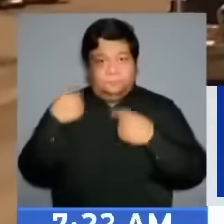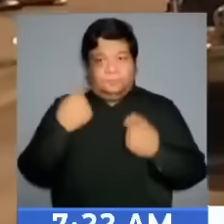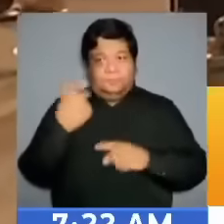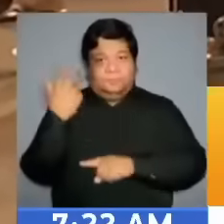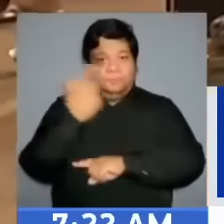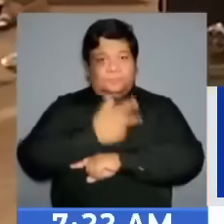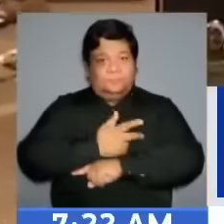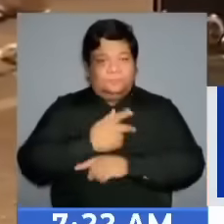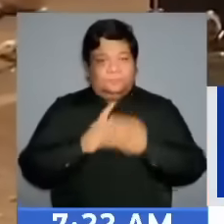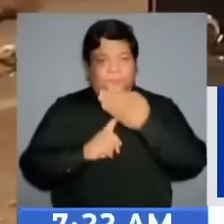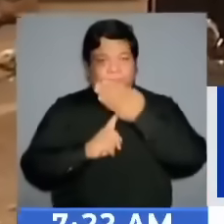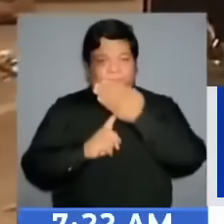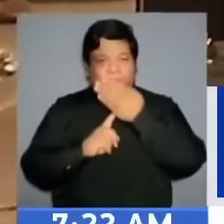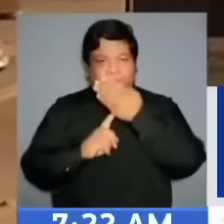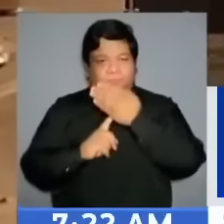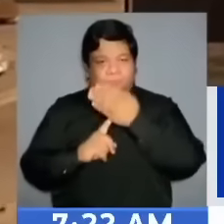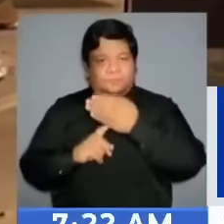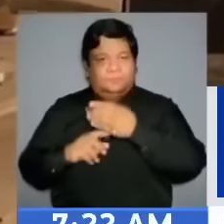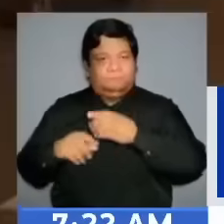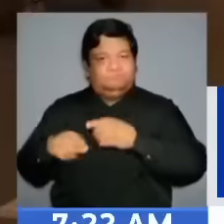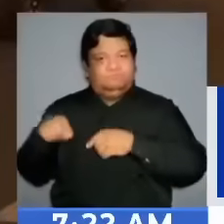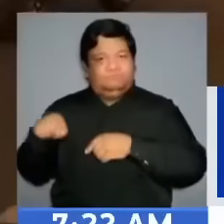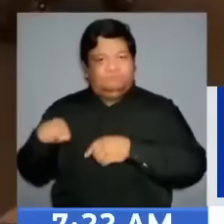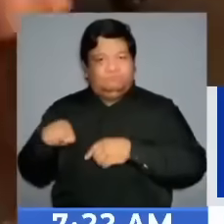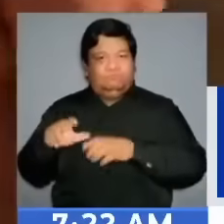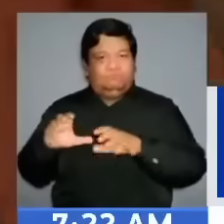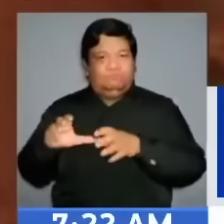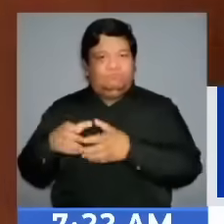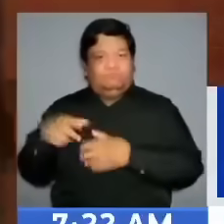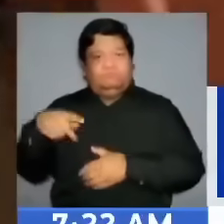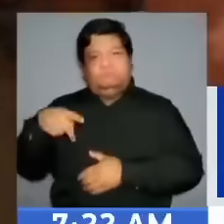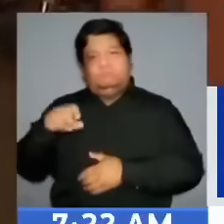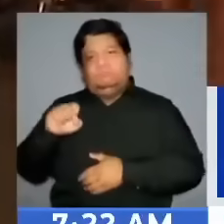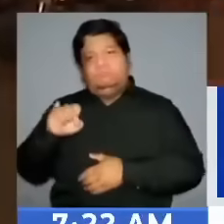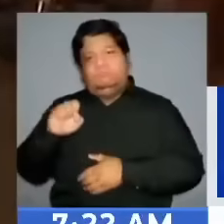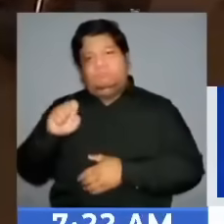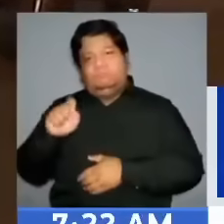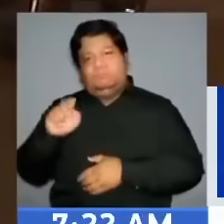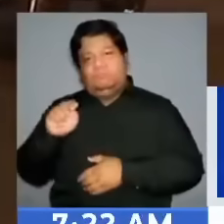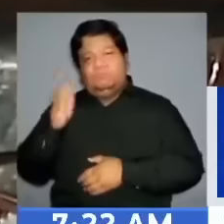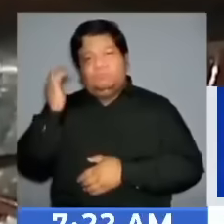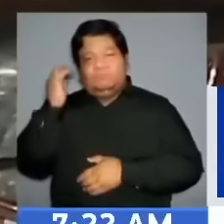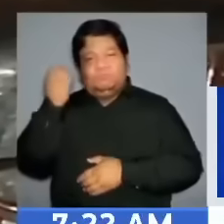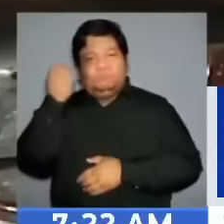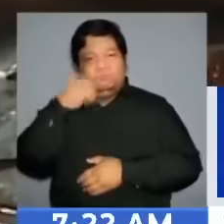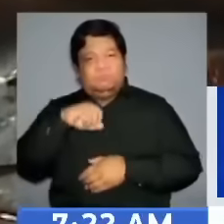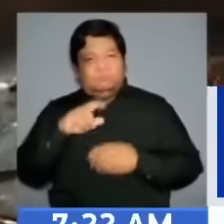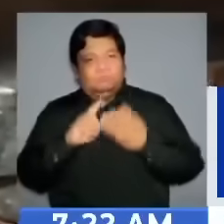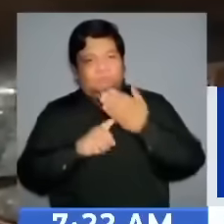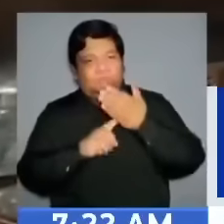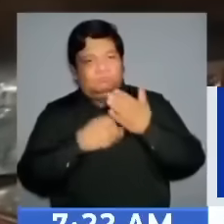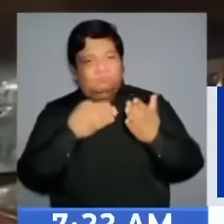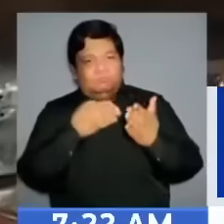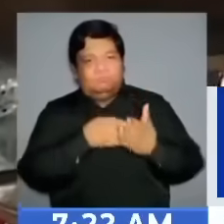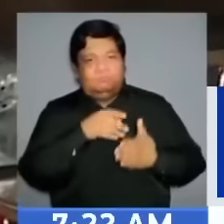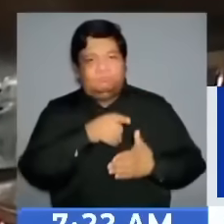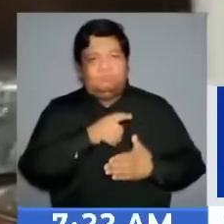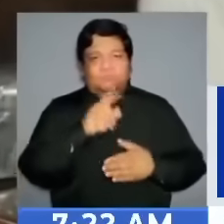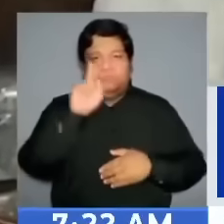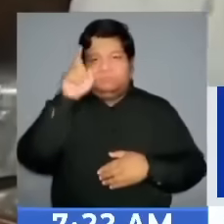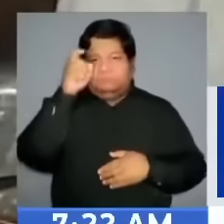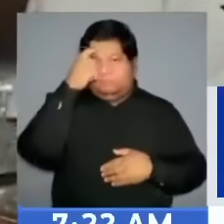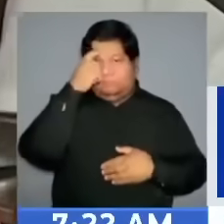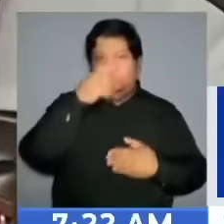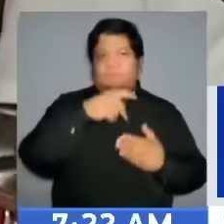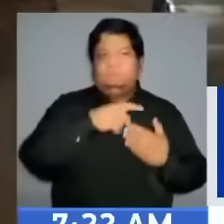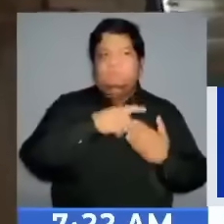Piston. Yan ay bilang protesta sa PUV Modernization Program ng gobyerno. Isa si Carlito sa mga lumahok sa strike, pero hindi